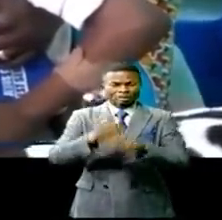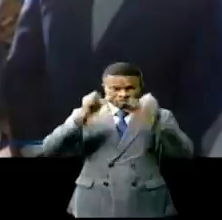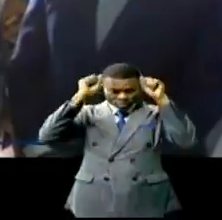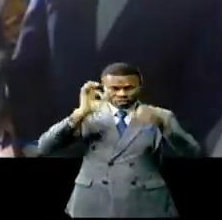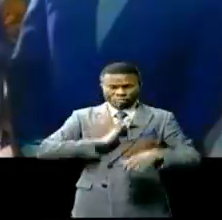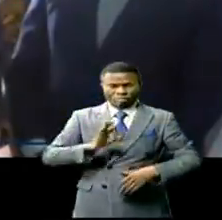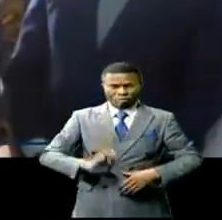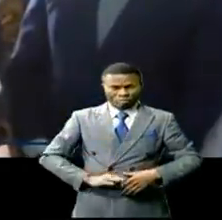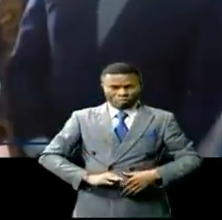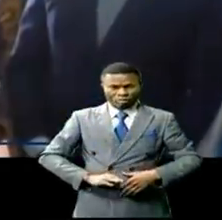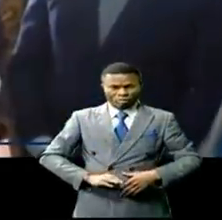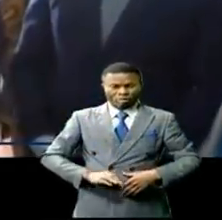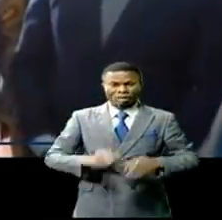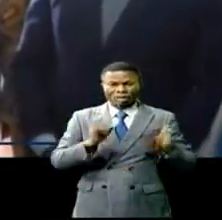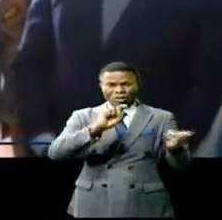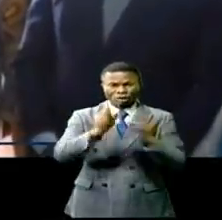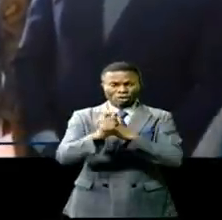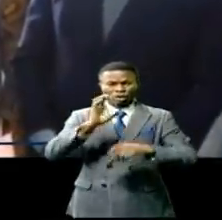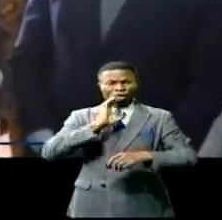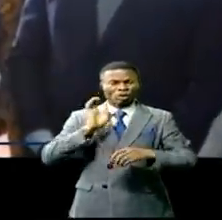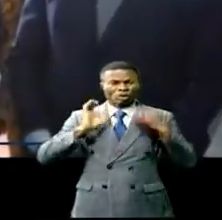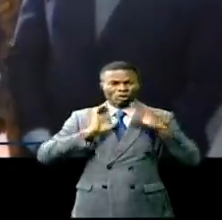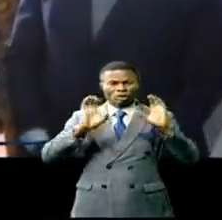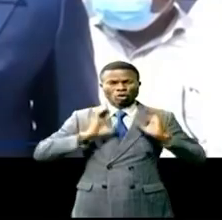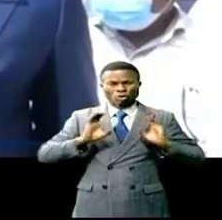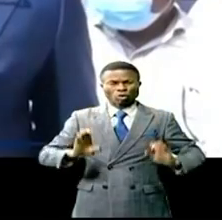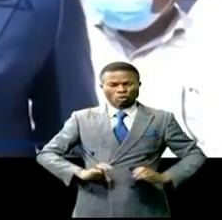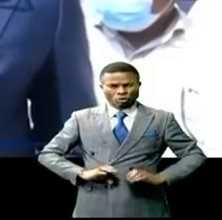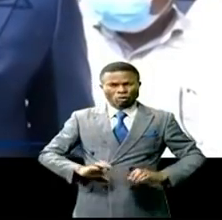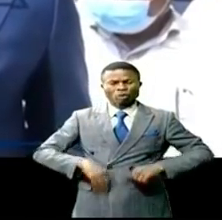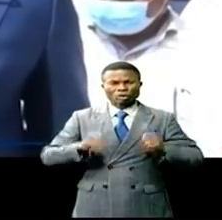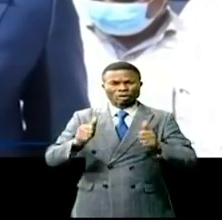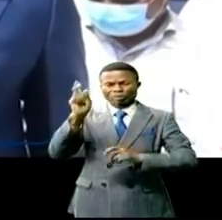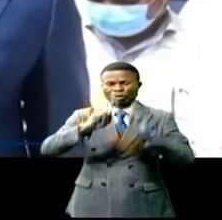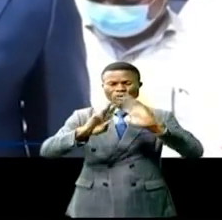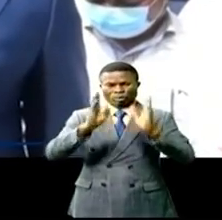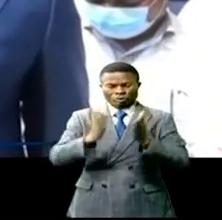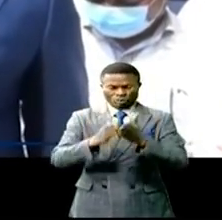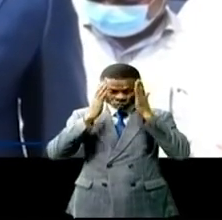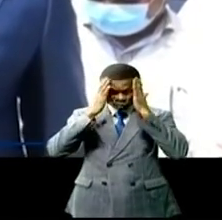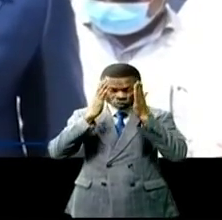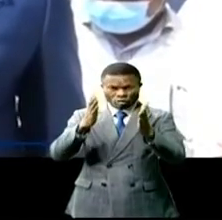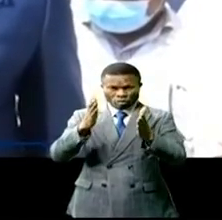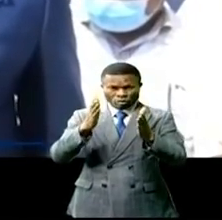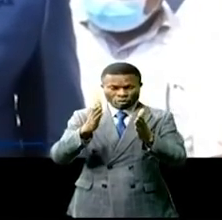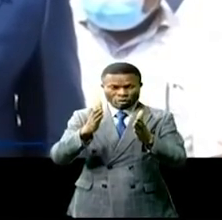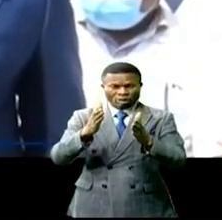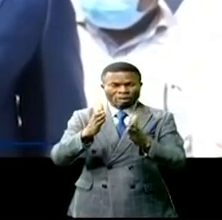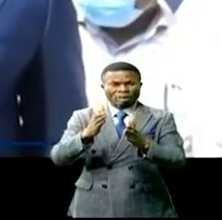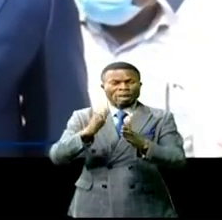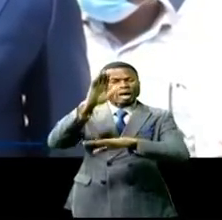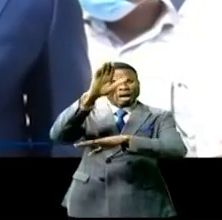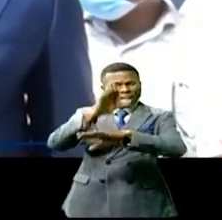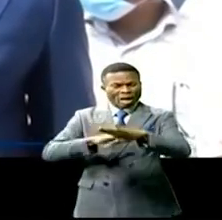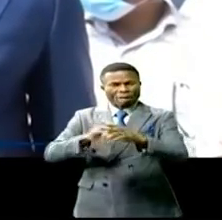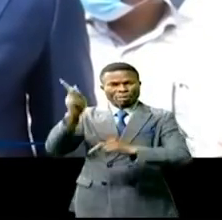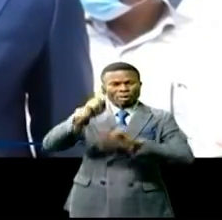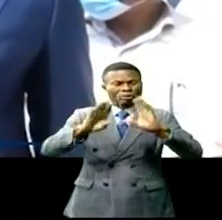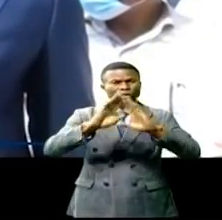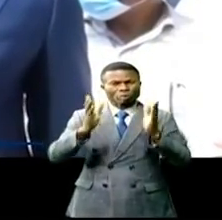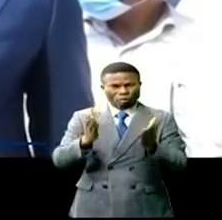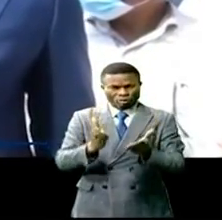dit que celui d'améliorer les conditions de vie de sa population nous sommes attentifs aux cris de détresse de notre population